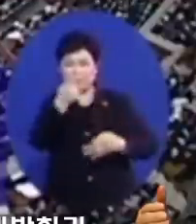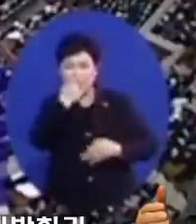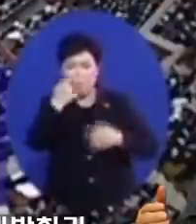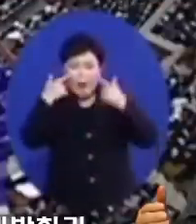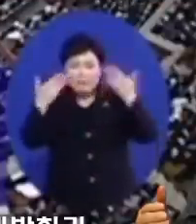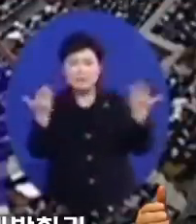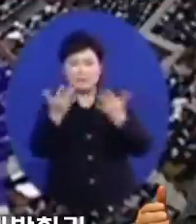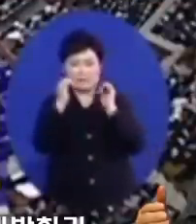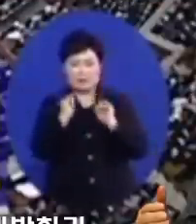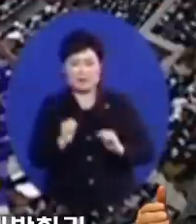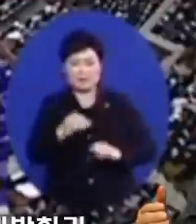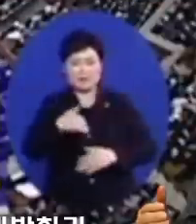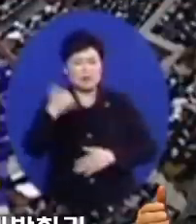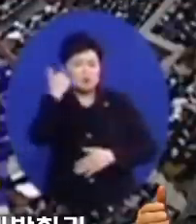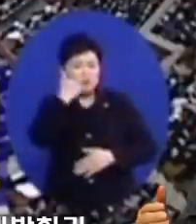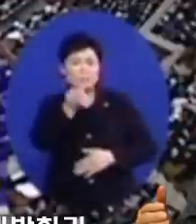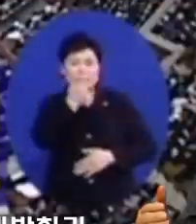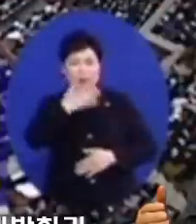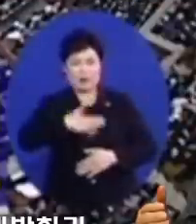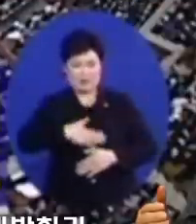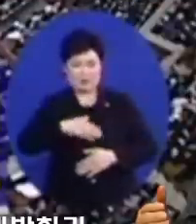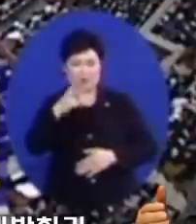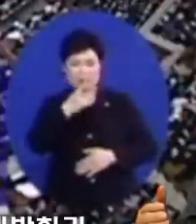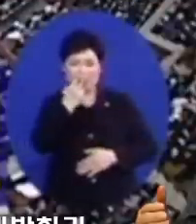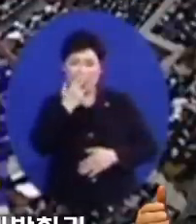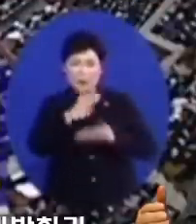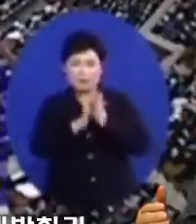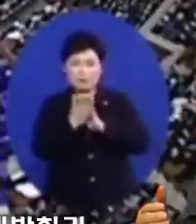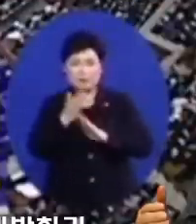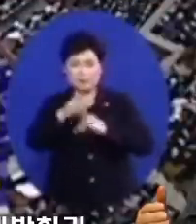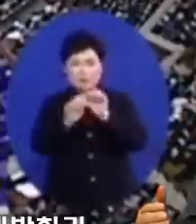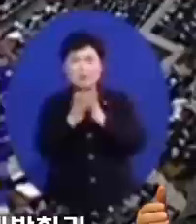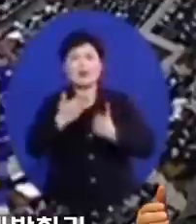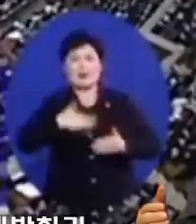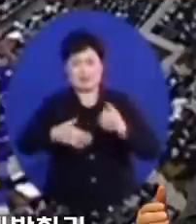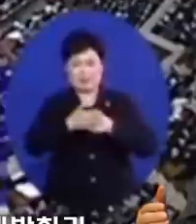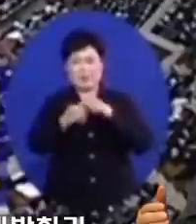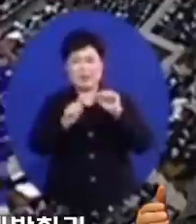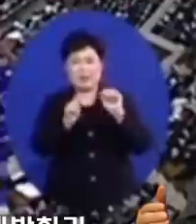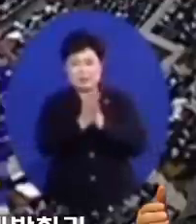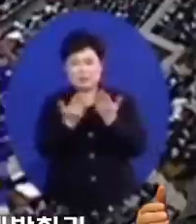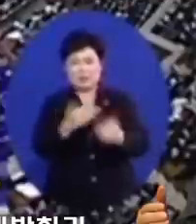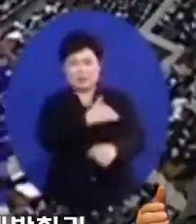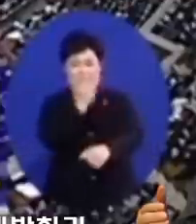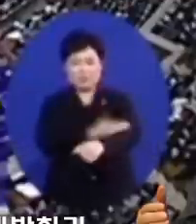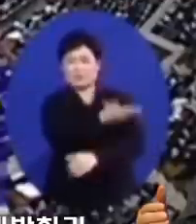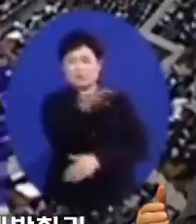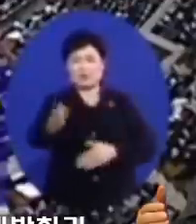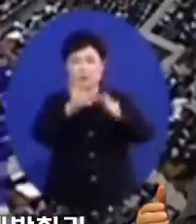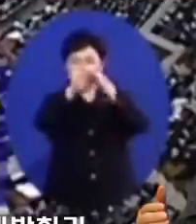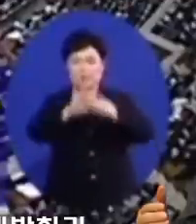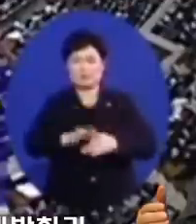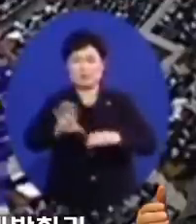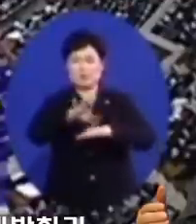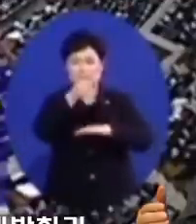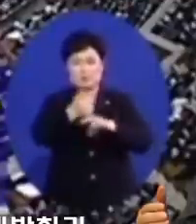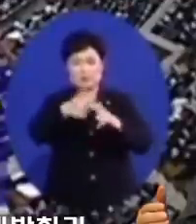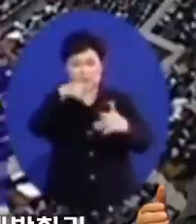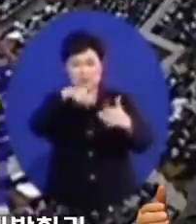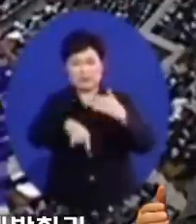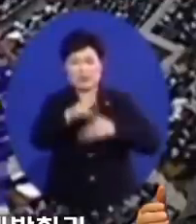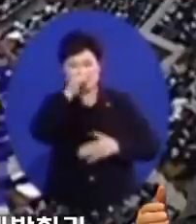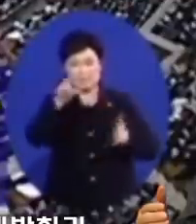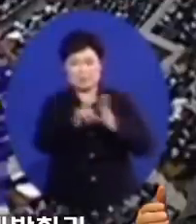내가 누구에게서 배운 것을 알며 또 어려서부터 성경을 알았나니 성경은 능히 너로 하여금 그리스도 예수 안에 있는 믿음으로